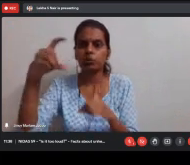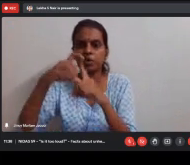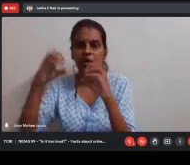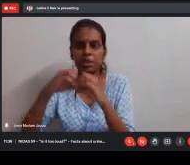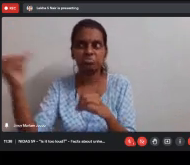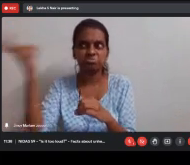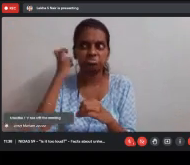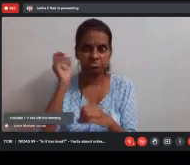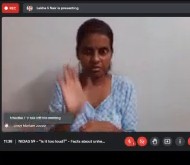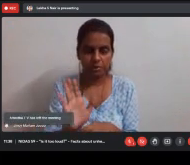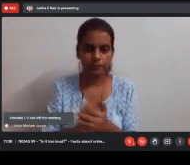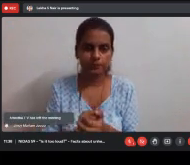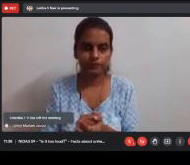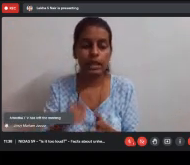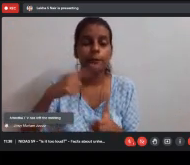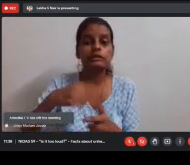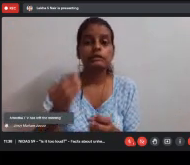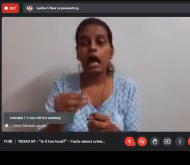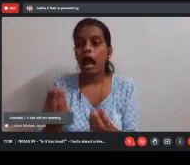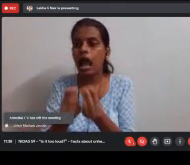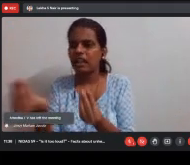ട്രെയിൻ, കാർ ഹോൺ, ഒരു